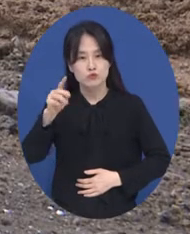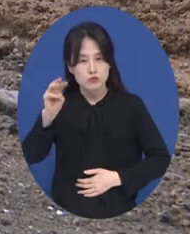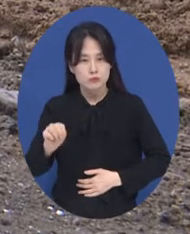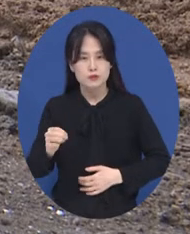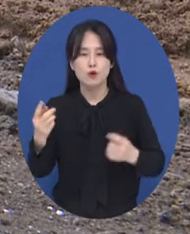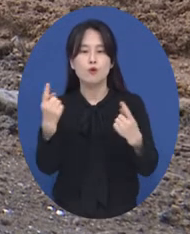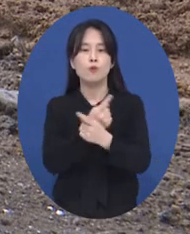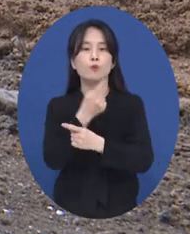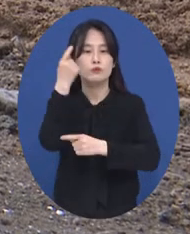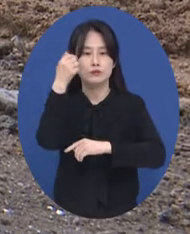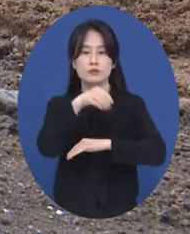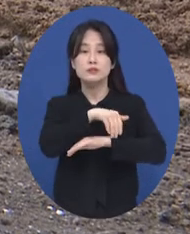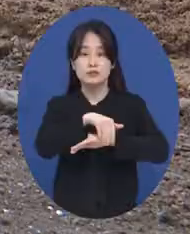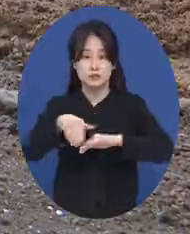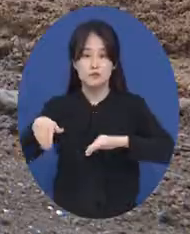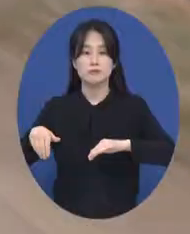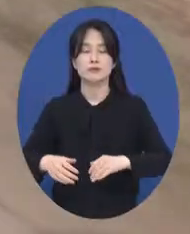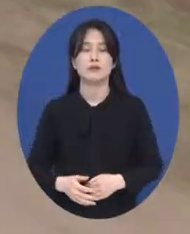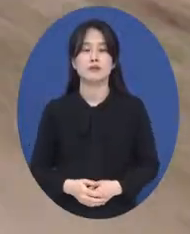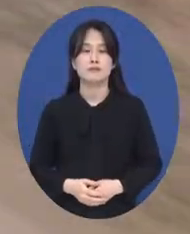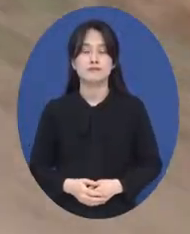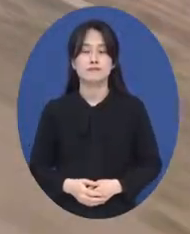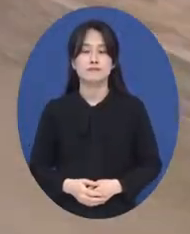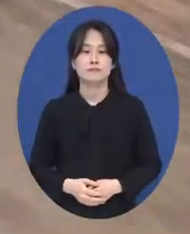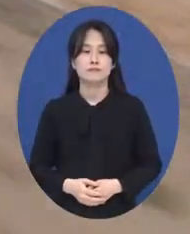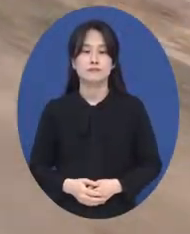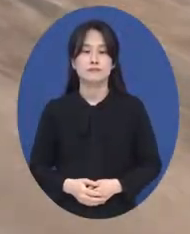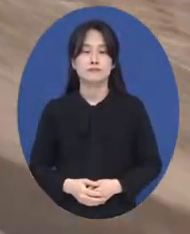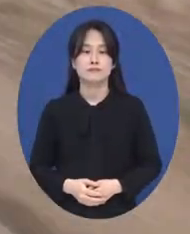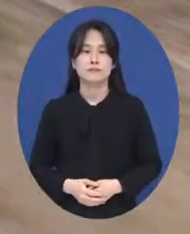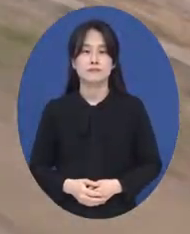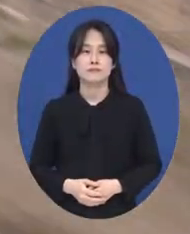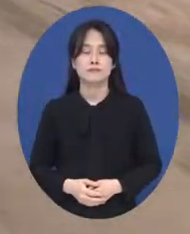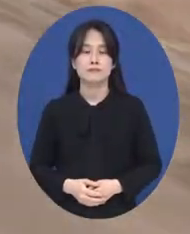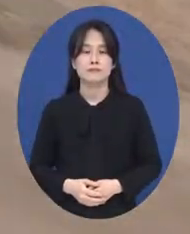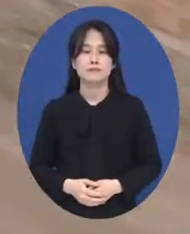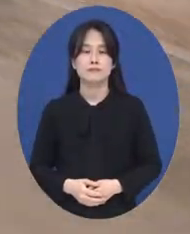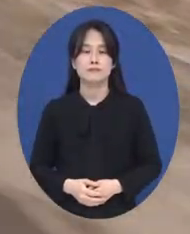킬로미터를 정비 할 예정입니다 경 규 줄 tv 김태 입니다